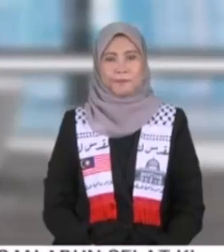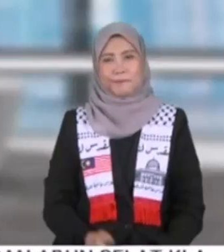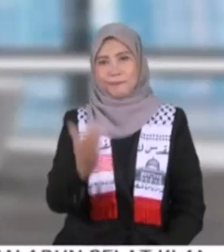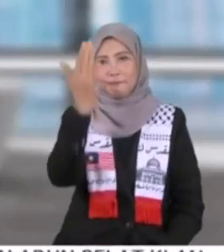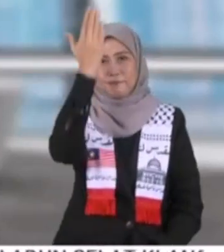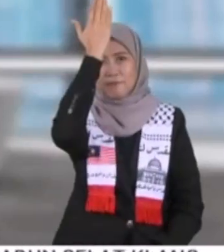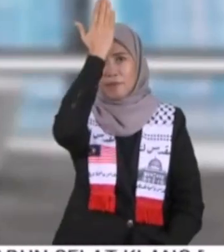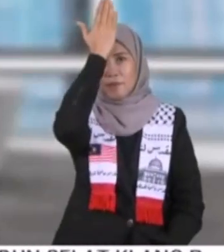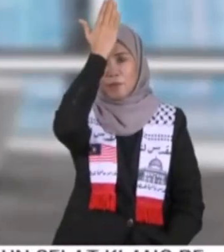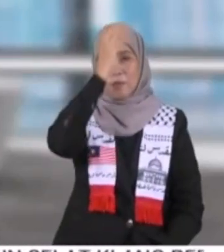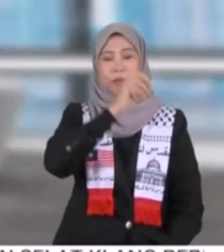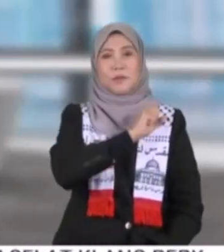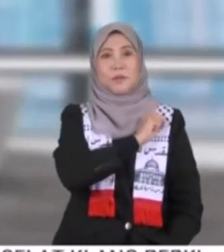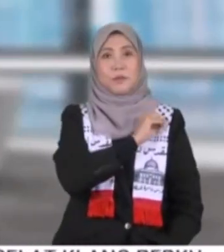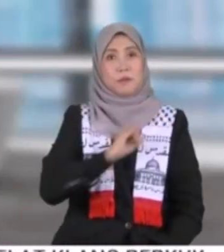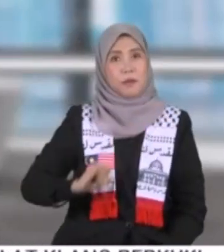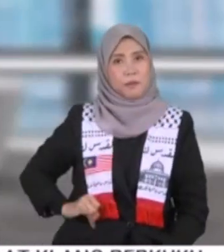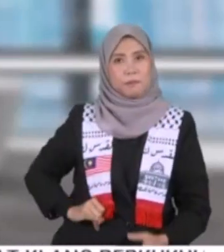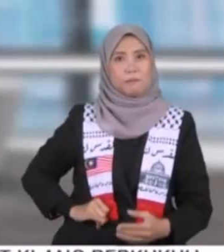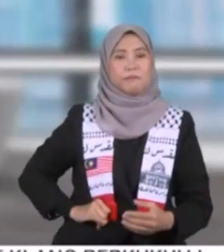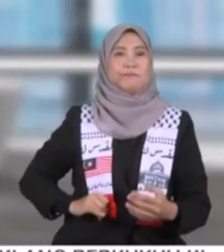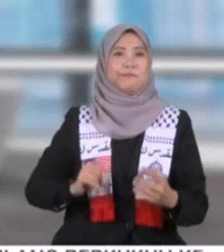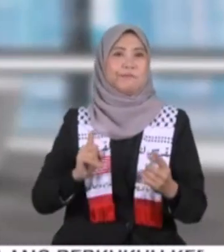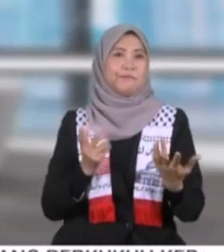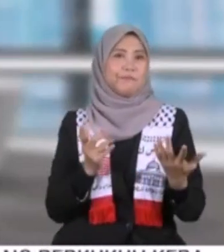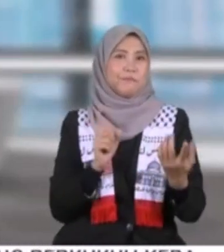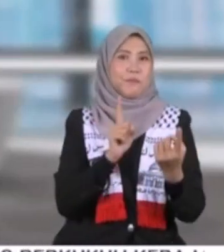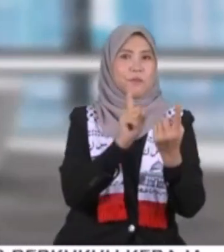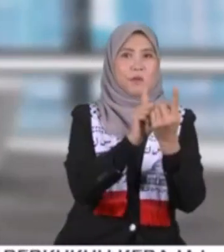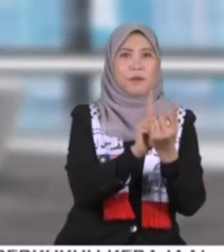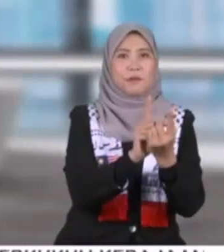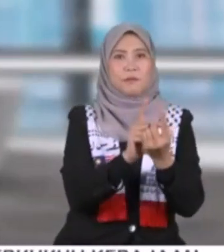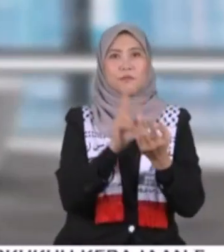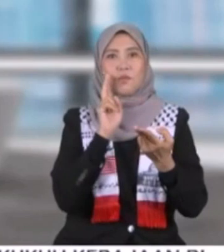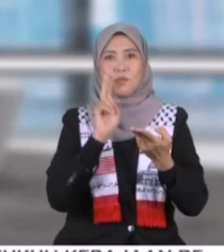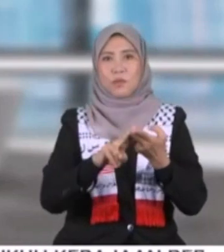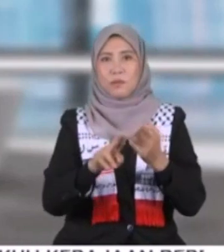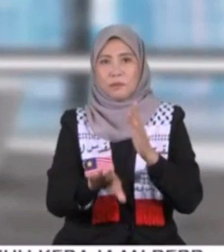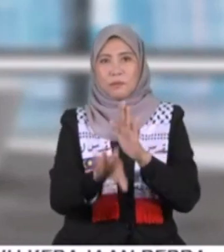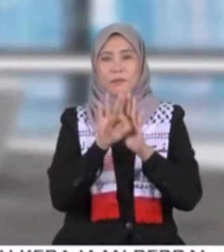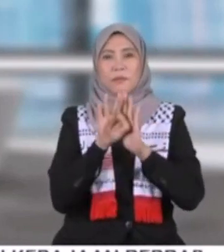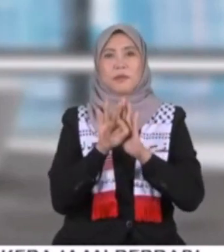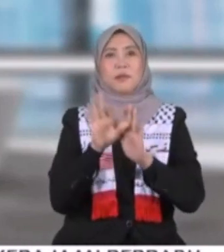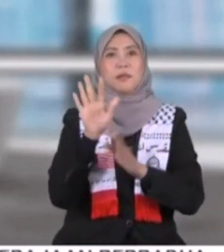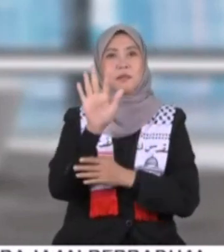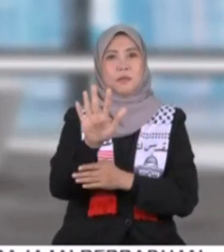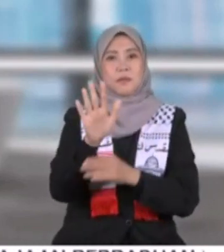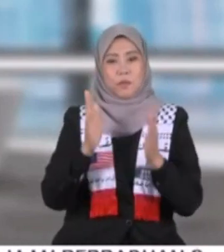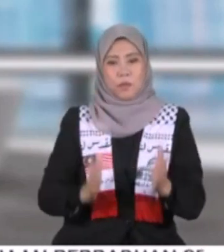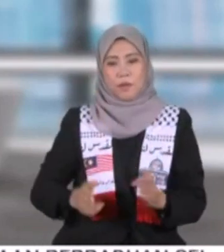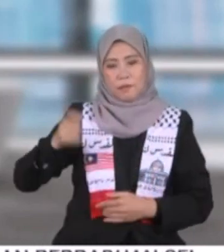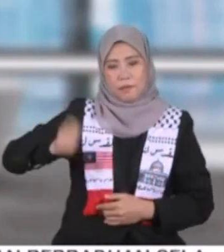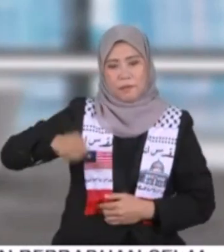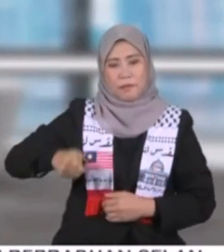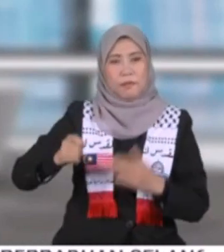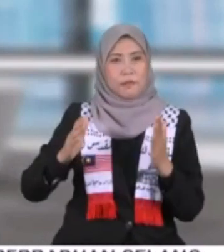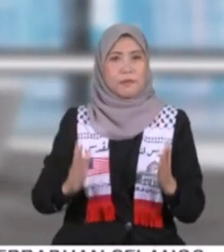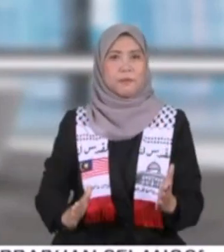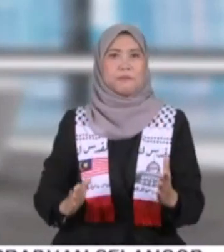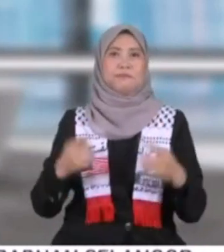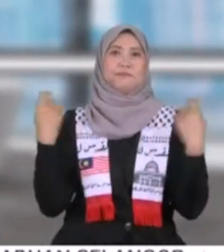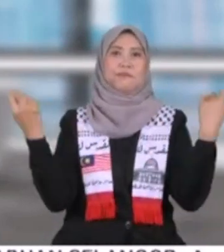yang di-pertuan agong Sultan Ibrahim berkenan menerima mengadap dan menguniakan surat cara pelantikan kepada lima orang Hakim dalam satu